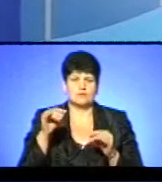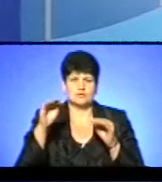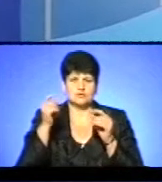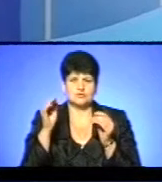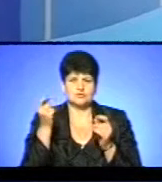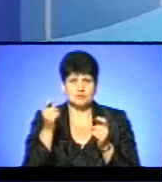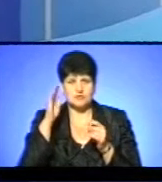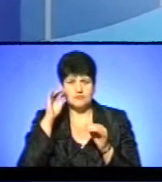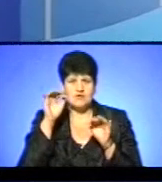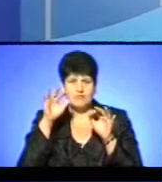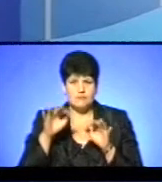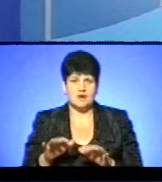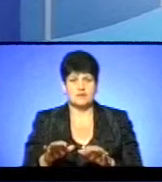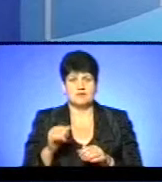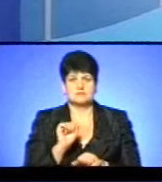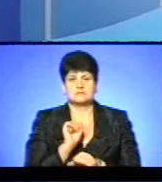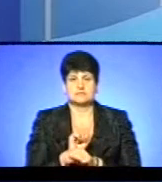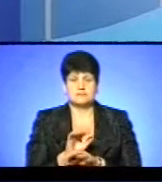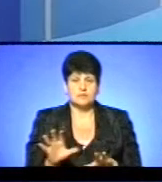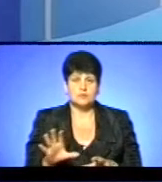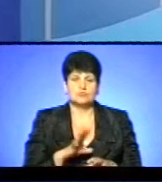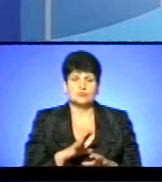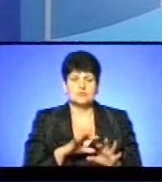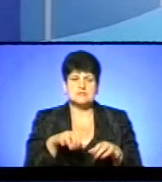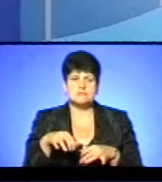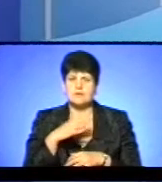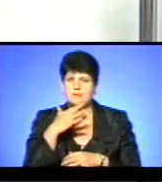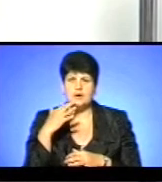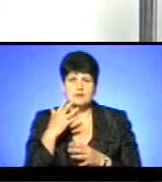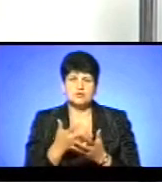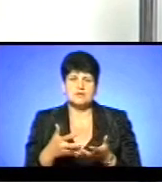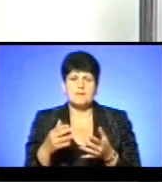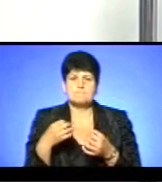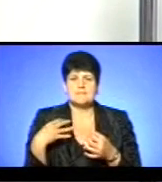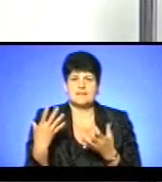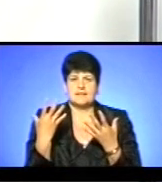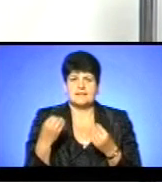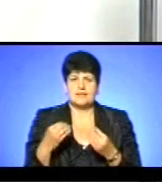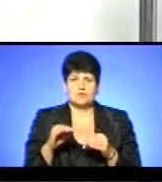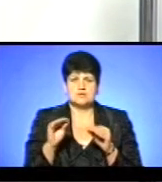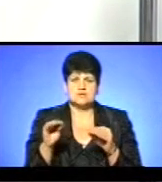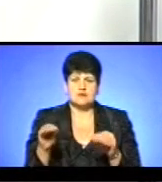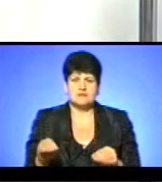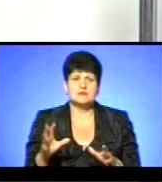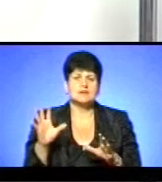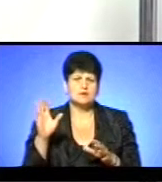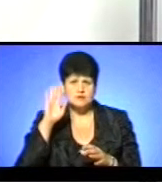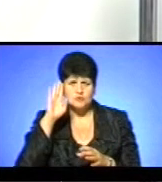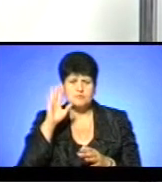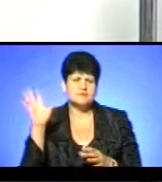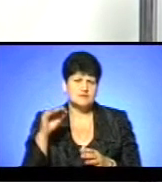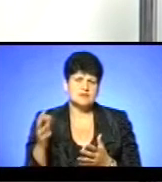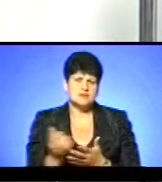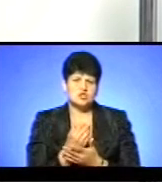впала, перестали ходити. Були прояви, де було знято багато сіток, де в білий день селяни виставляли. Також наші хлопці все понаходили,